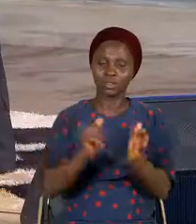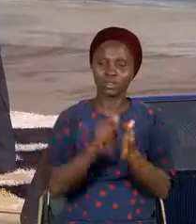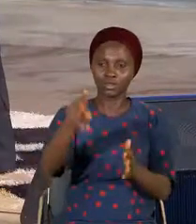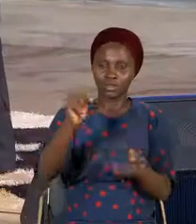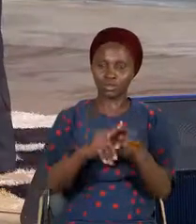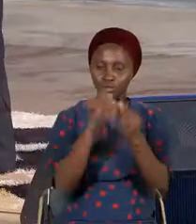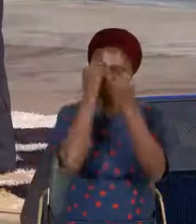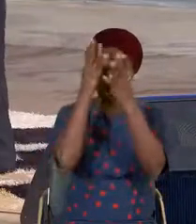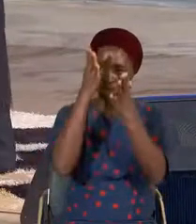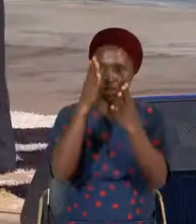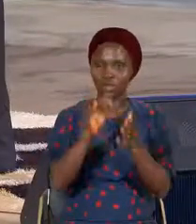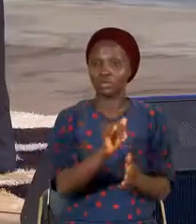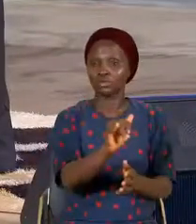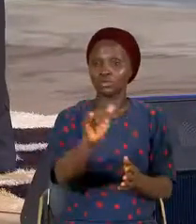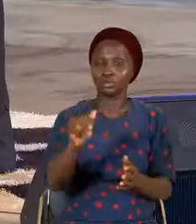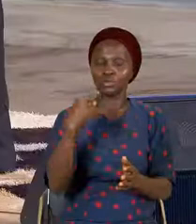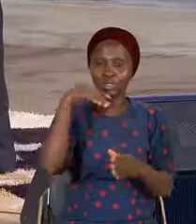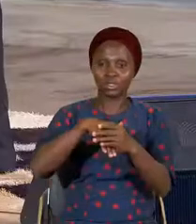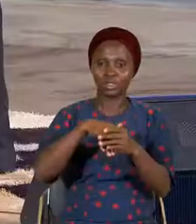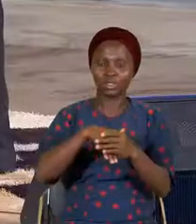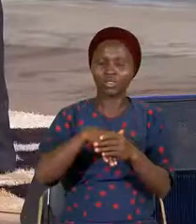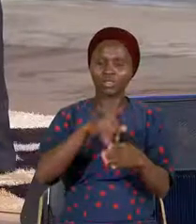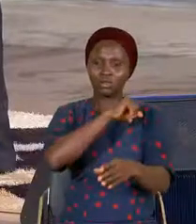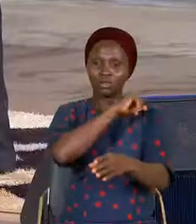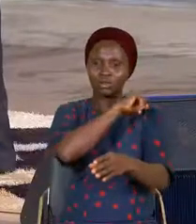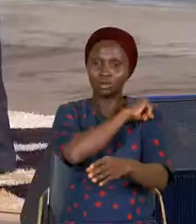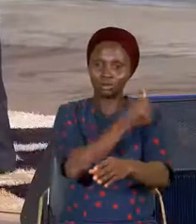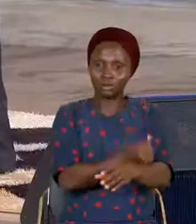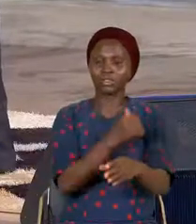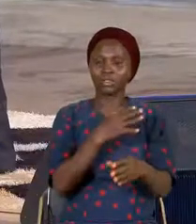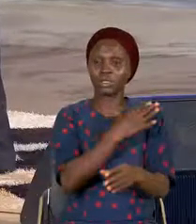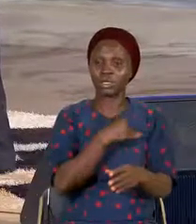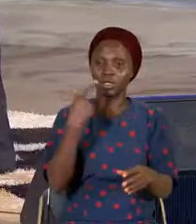Que vous devez obéir à ceux qui sont élevés en autorité.